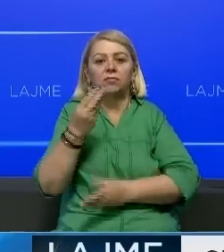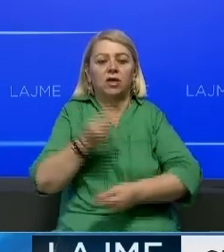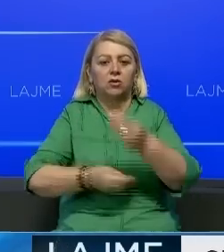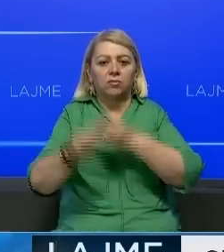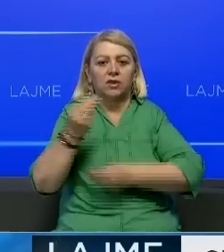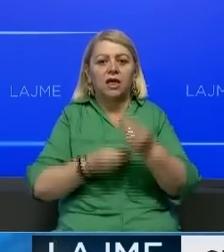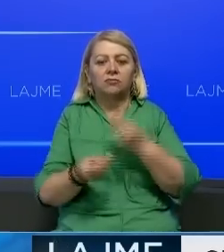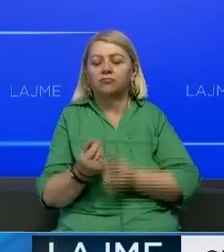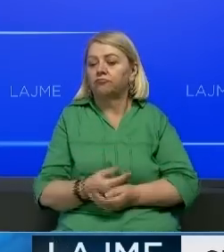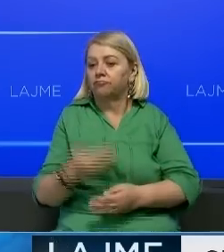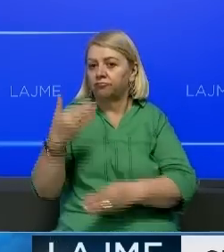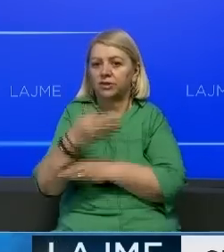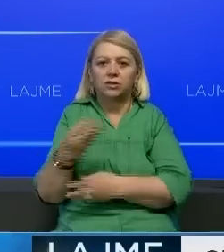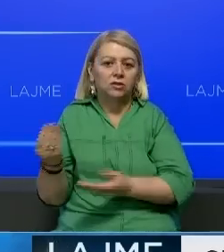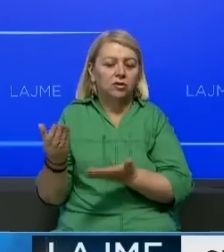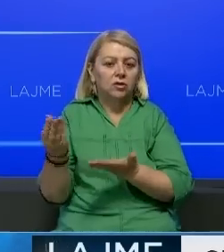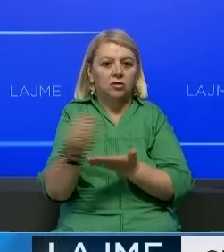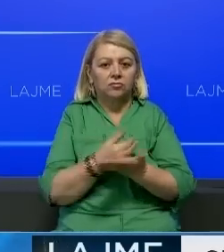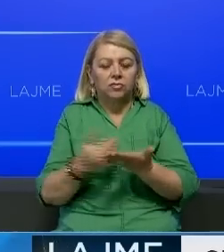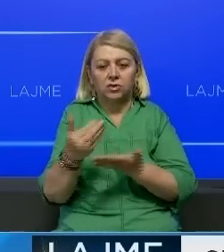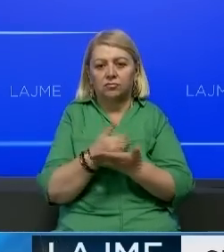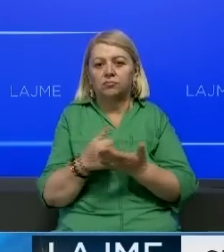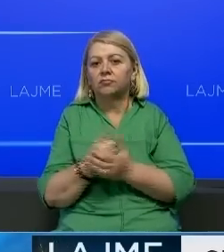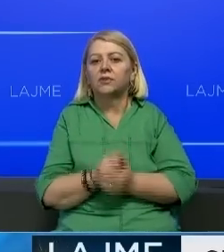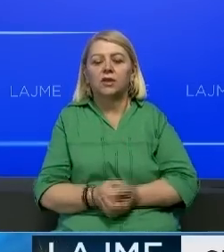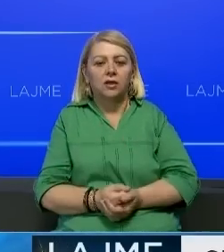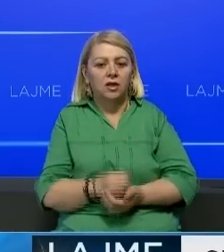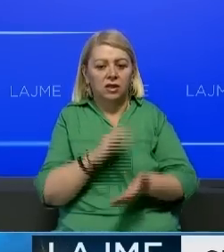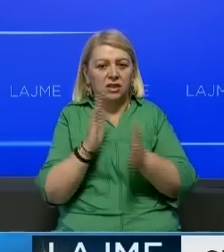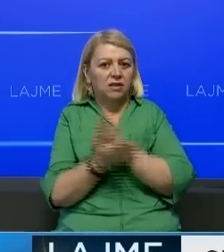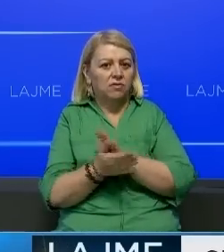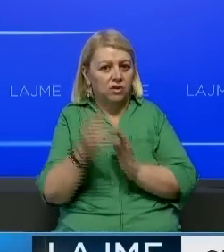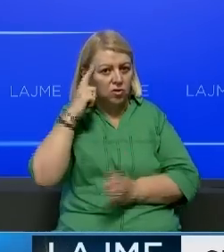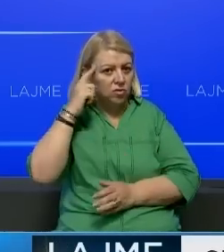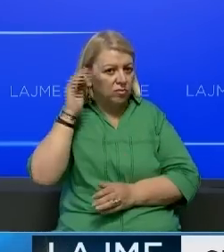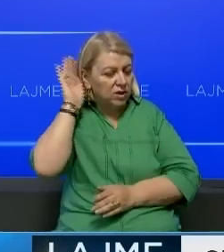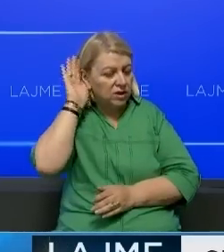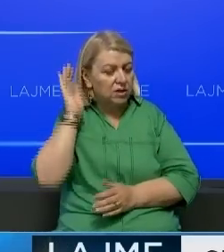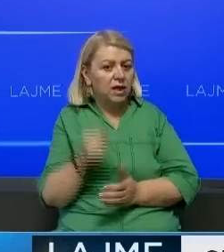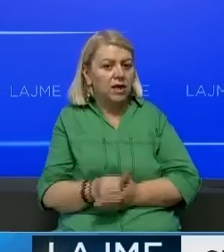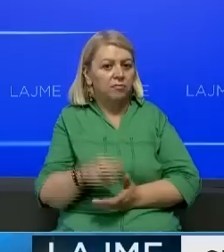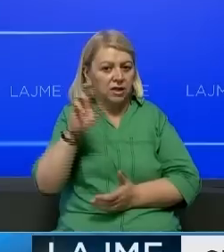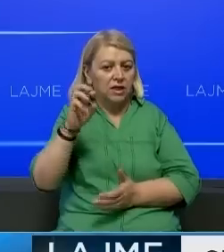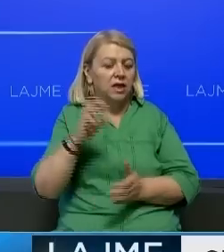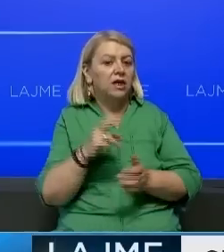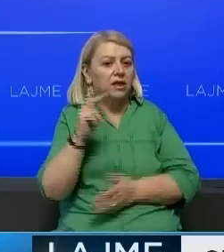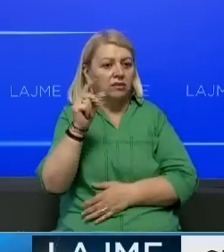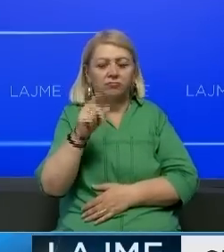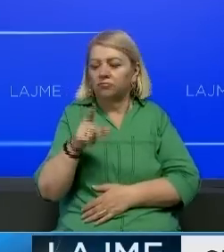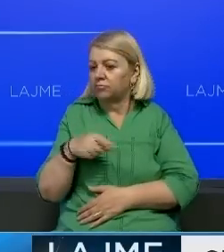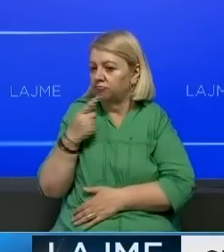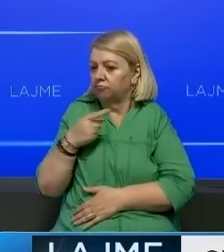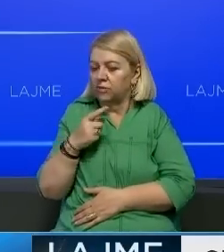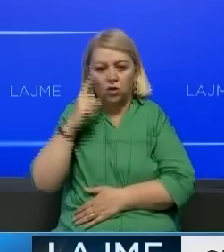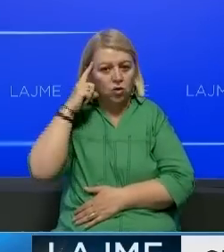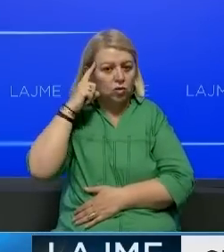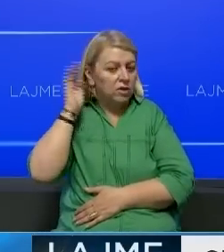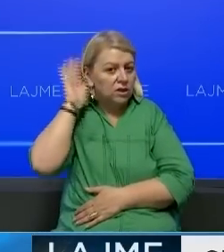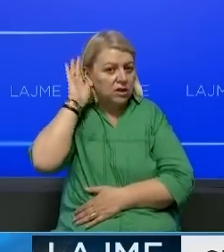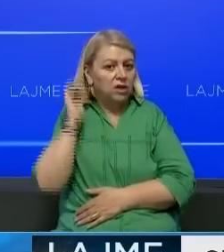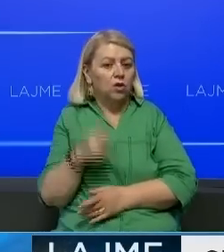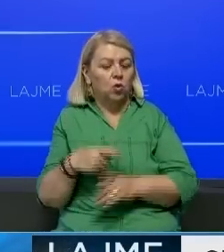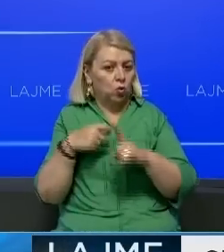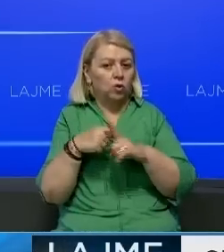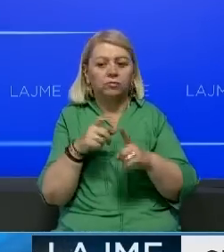investimet. Takimi është organizuar nga Zëvendës Kryeministria Emilia Recepi. Në fjalën e tij, Kryeministri Kurti tha